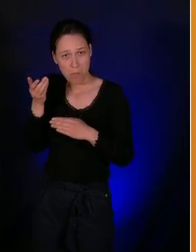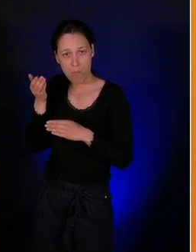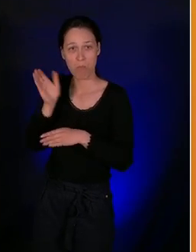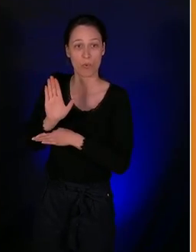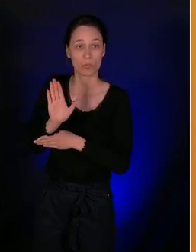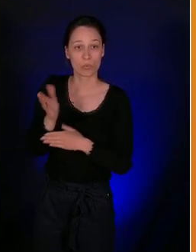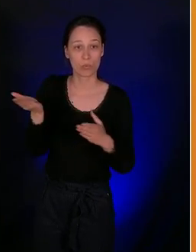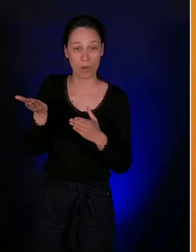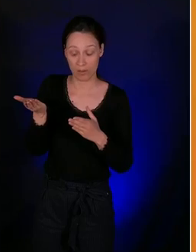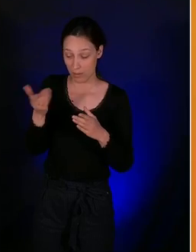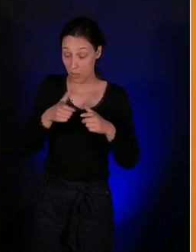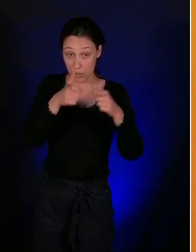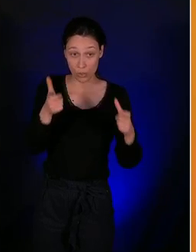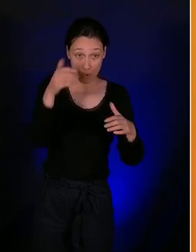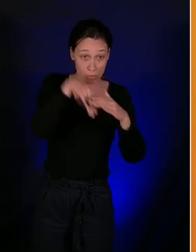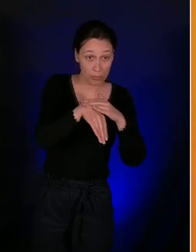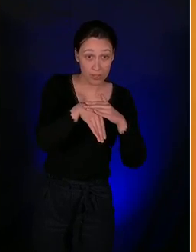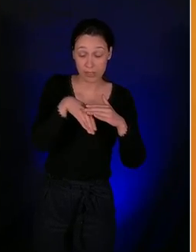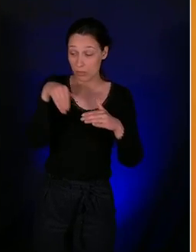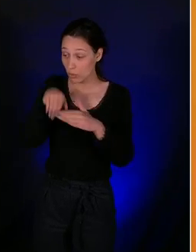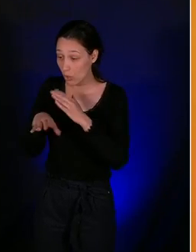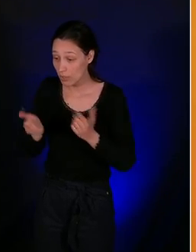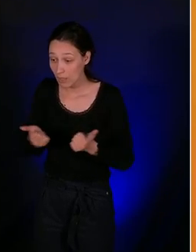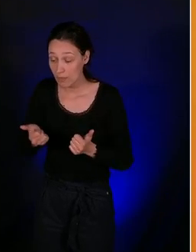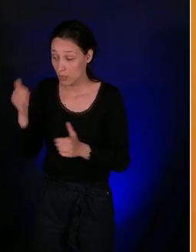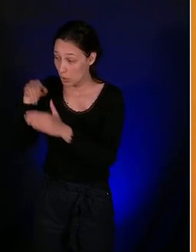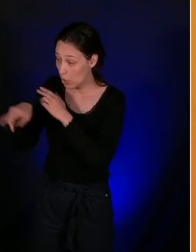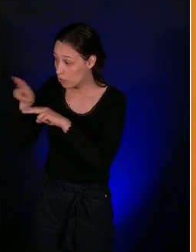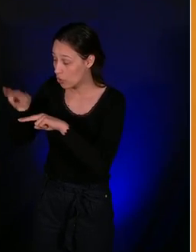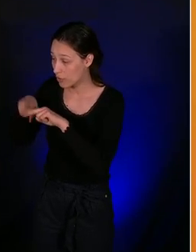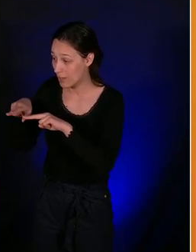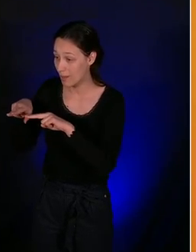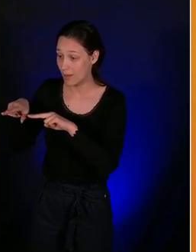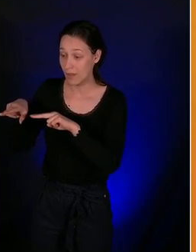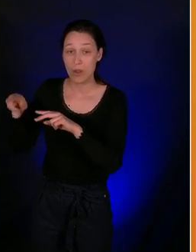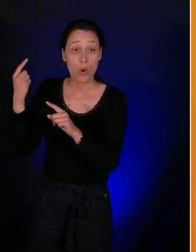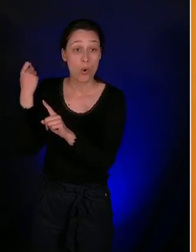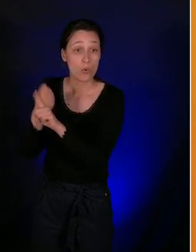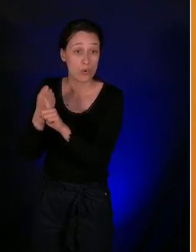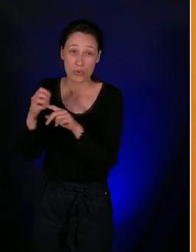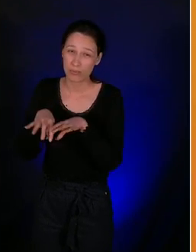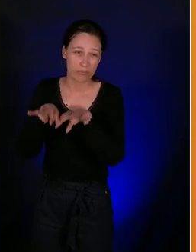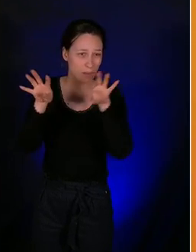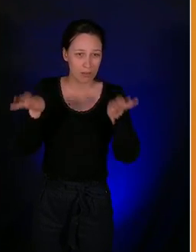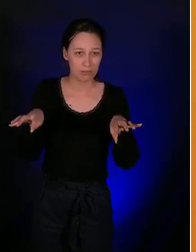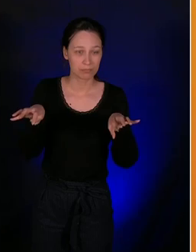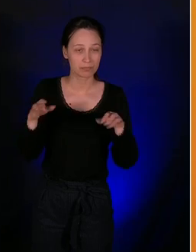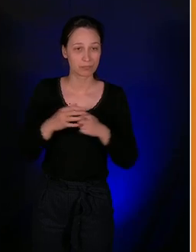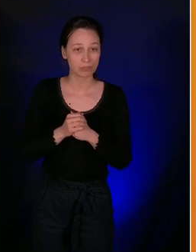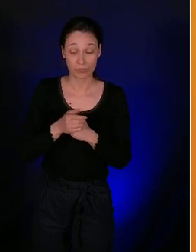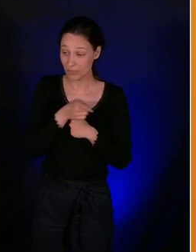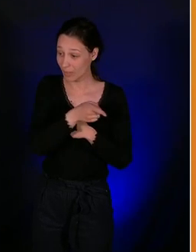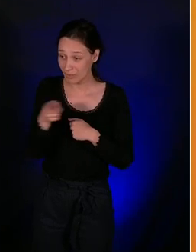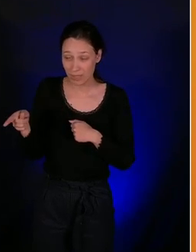les entreprises, les services, les chantiers. Elles sont permanentes, revendicatives, porteurs